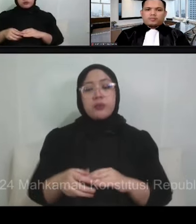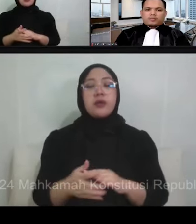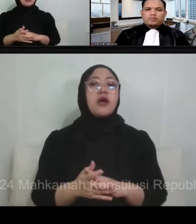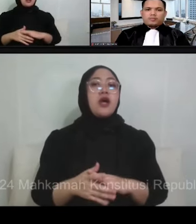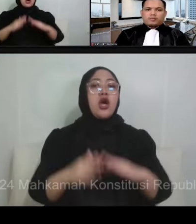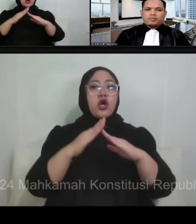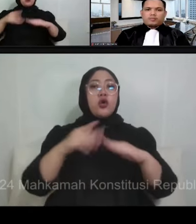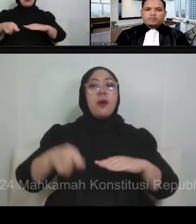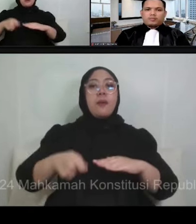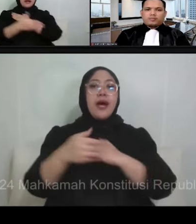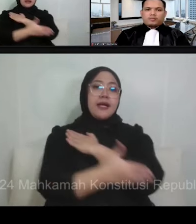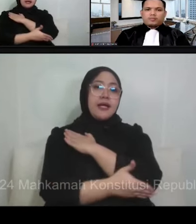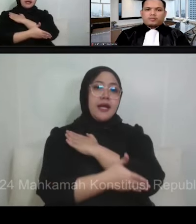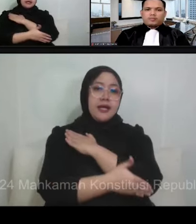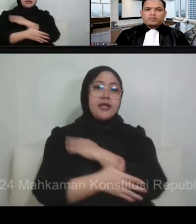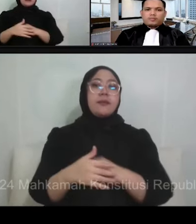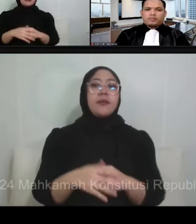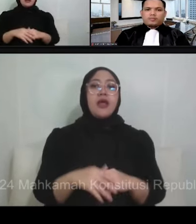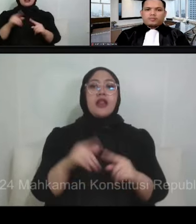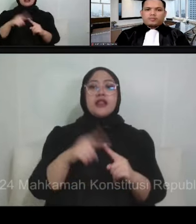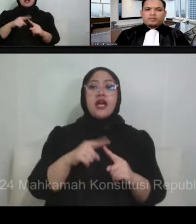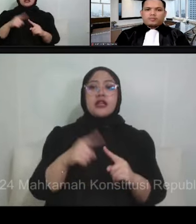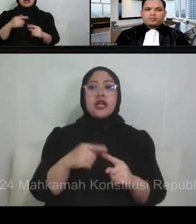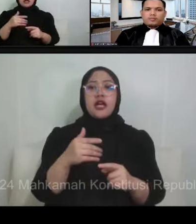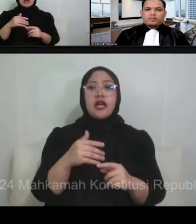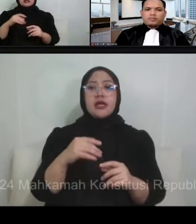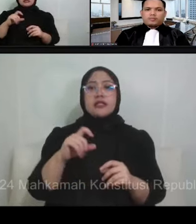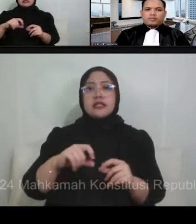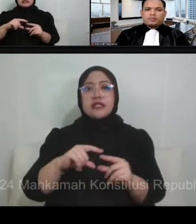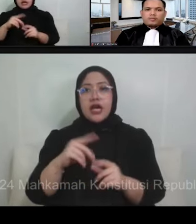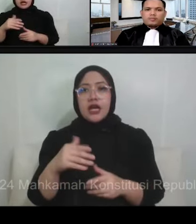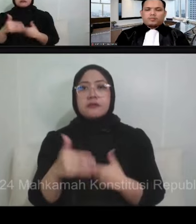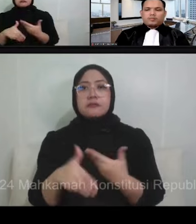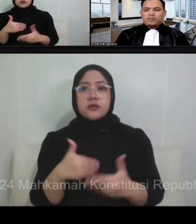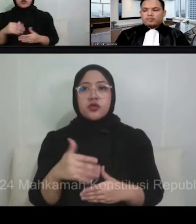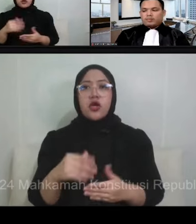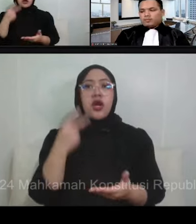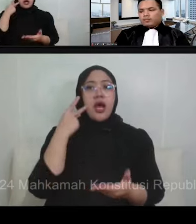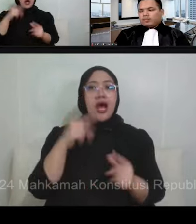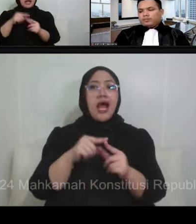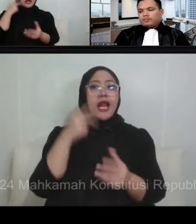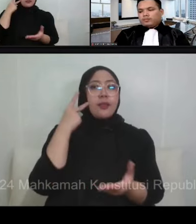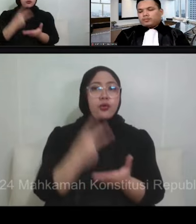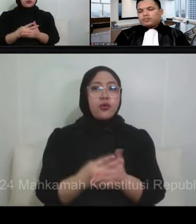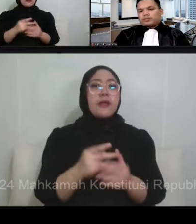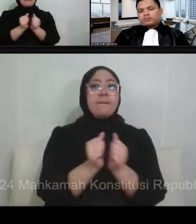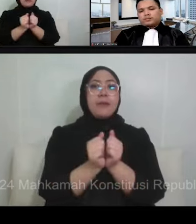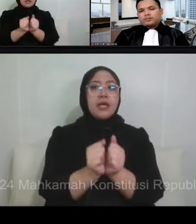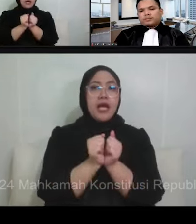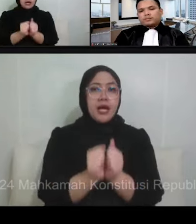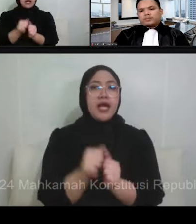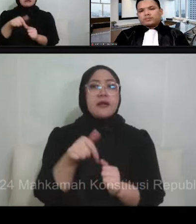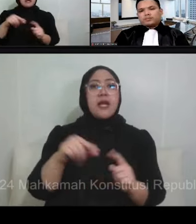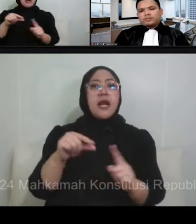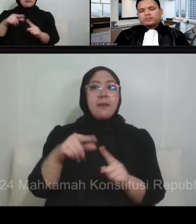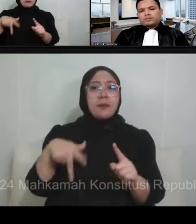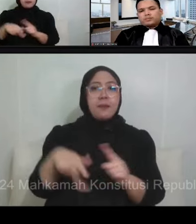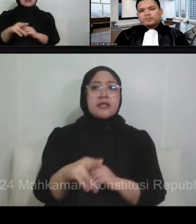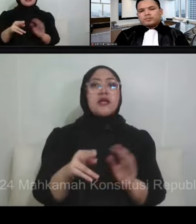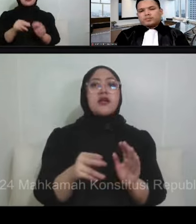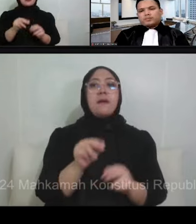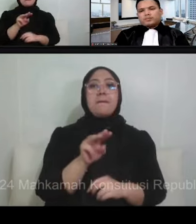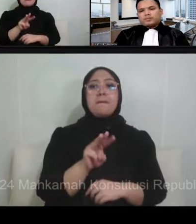menyatakan frase tata cara pemeriksaan bukti pemulaan tindak pidana di bidang perpacakan dan pasal 43a ayat 4 dalam pasal 2 Angka 13 undang-undang